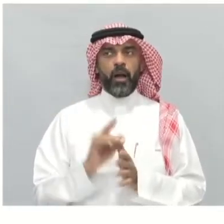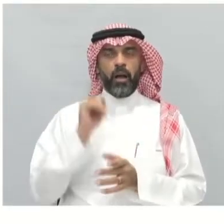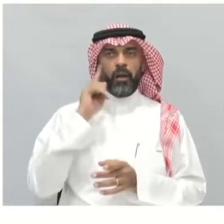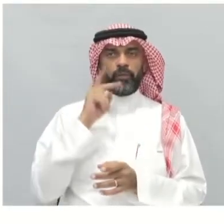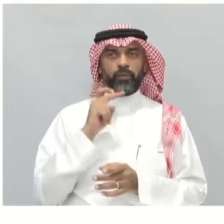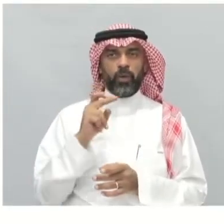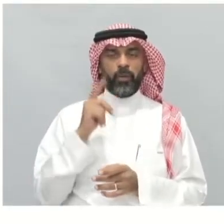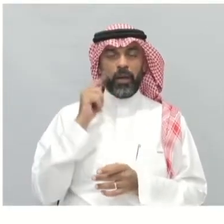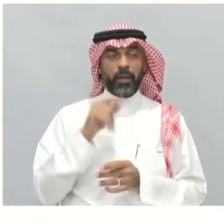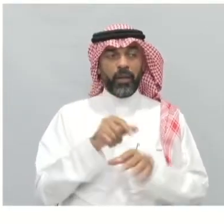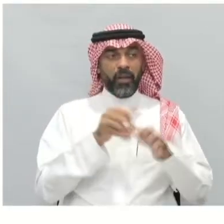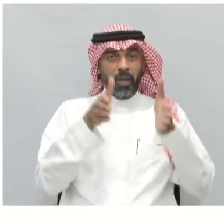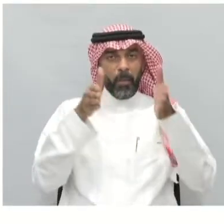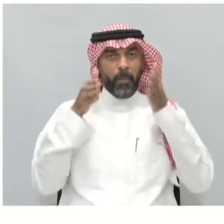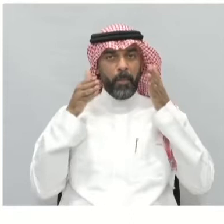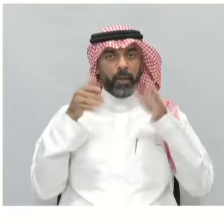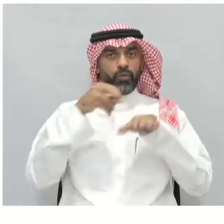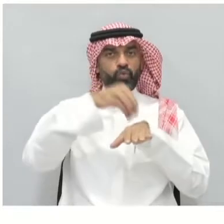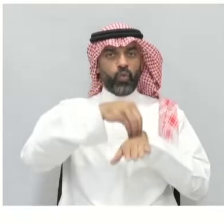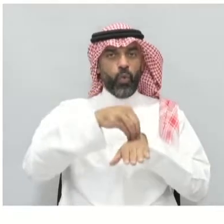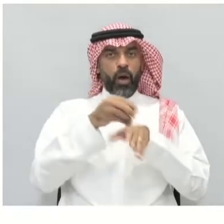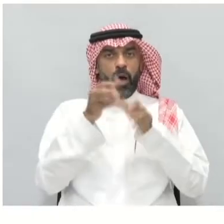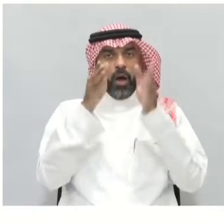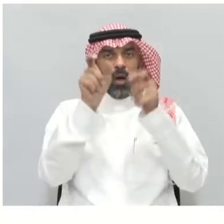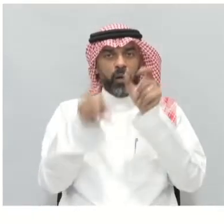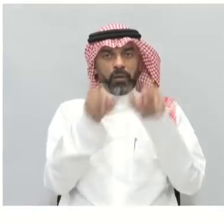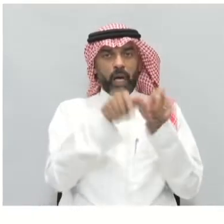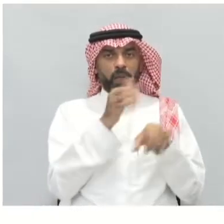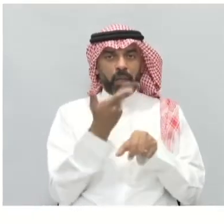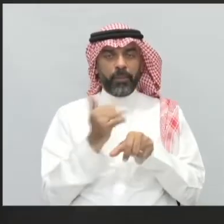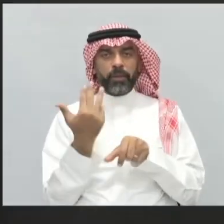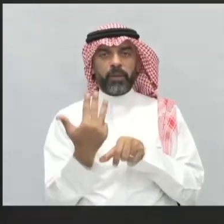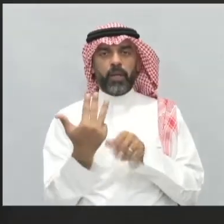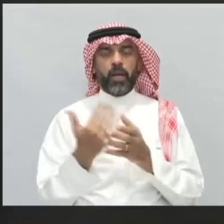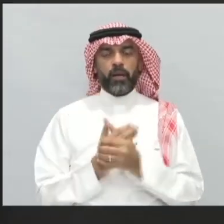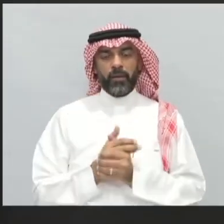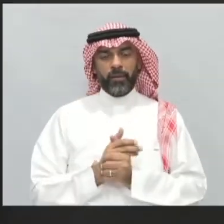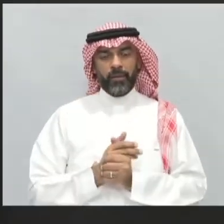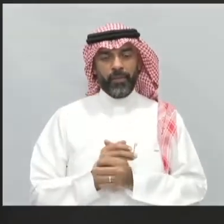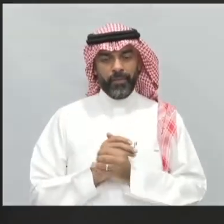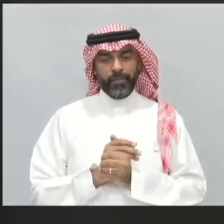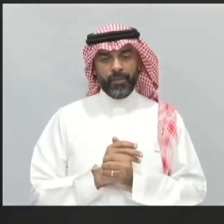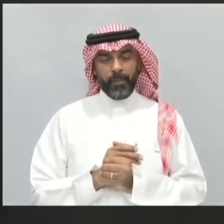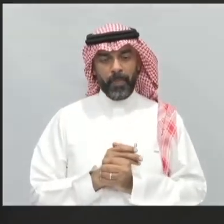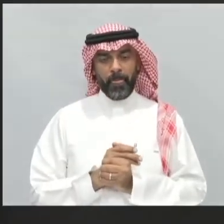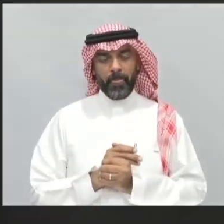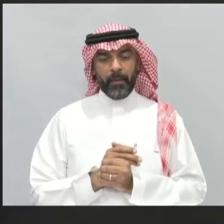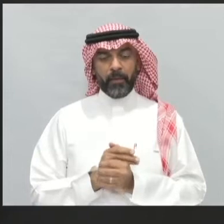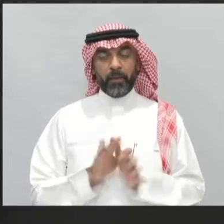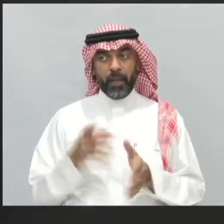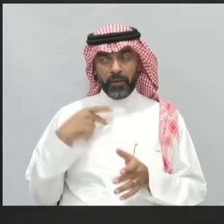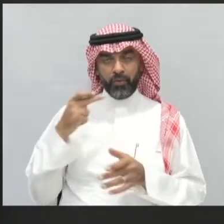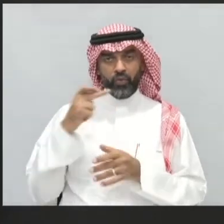تسعه اشخاص انت هنا عجبني على السؤال تبقى فقط الخطوه الاخيره